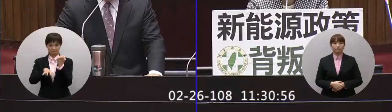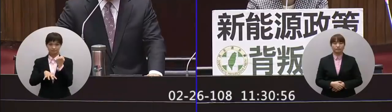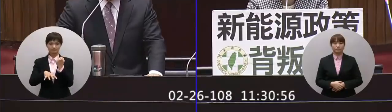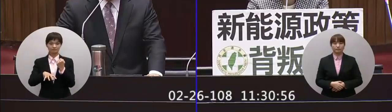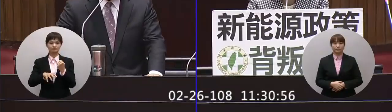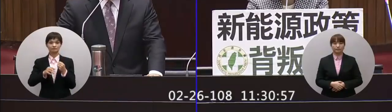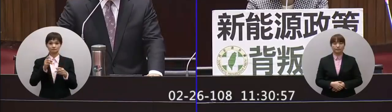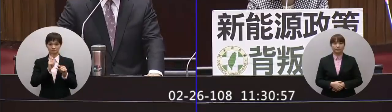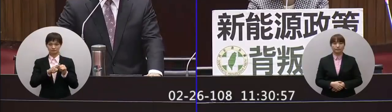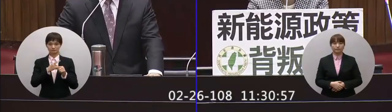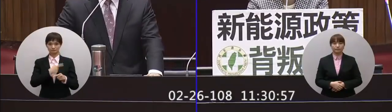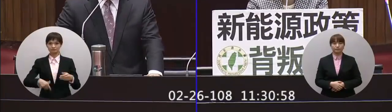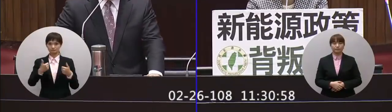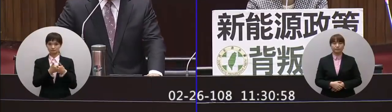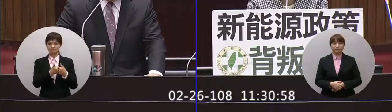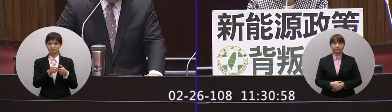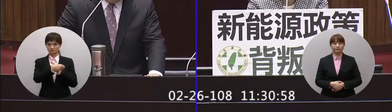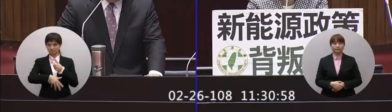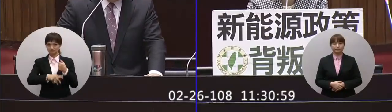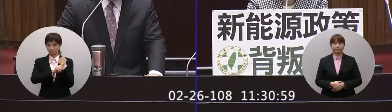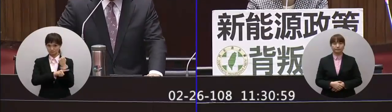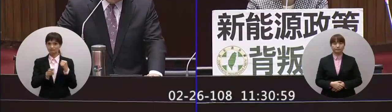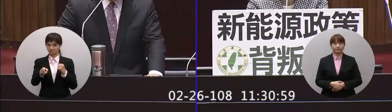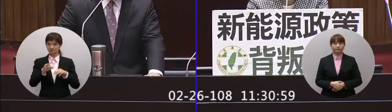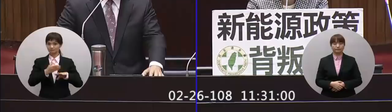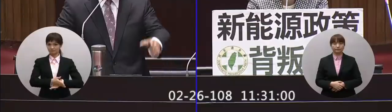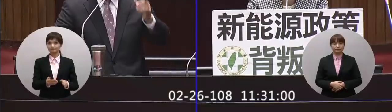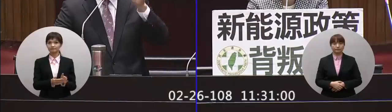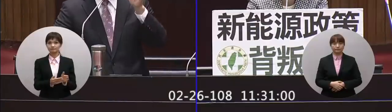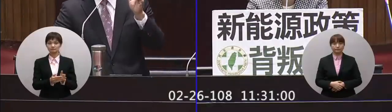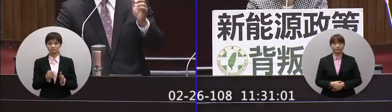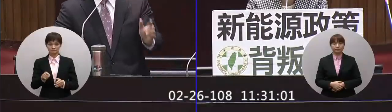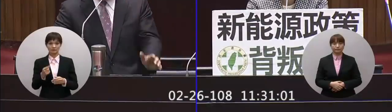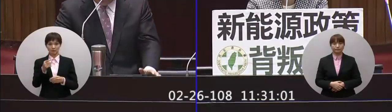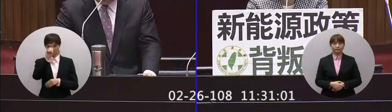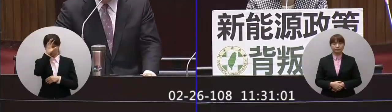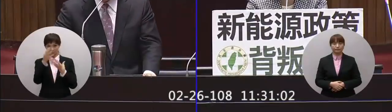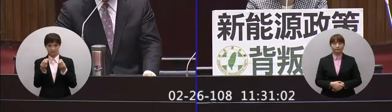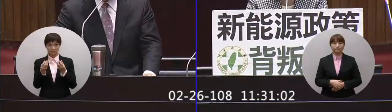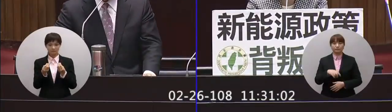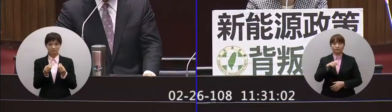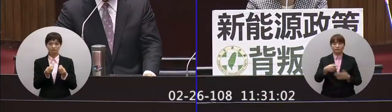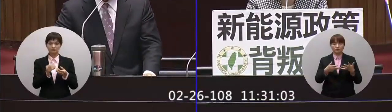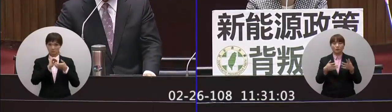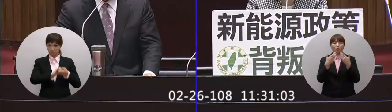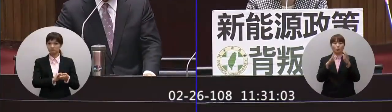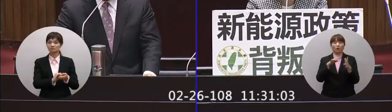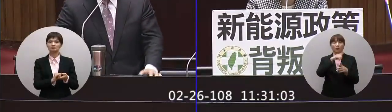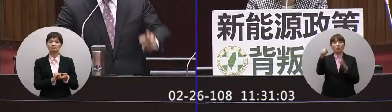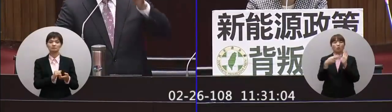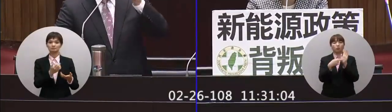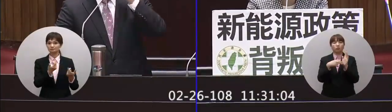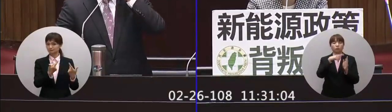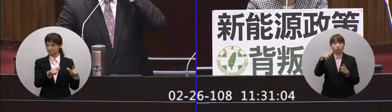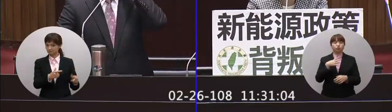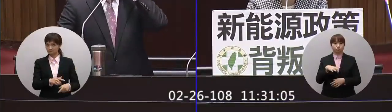织法规定，不但没有说要无党籍，甚至也还特别强调党籍。 这种事情已经不需要大家说，